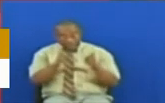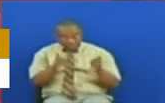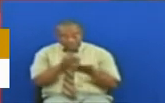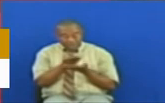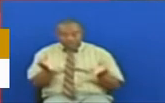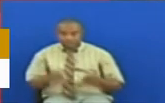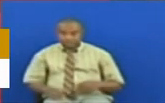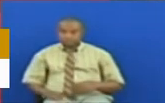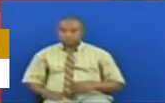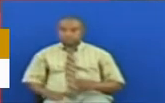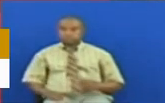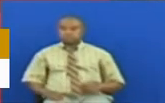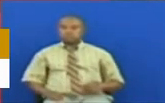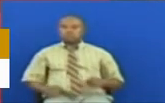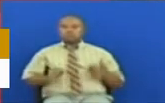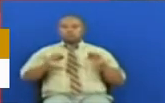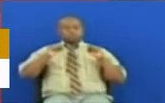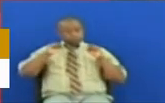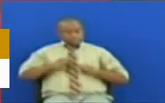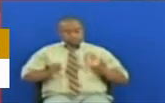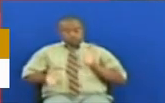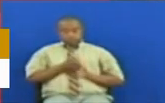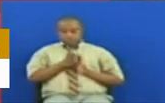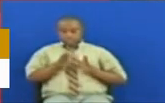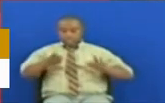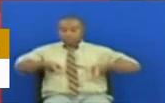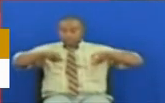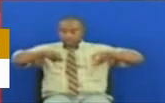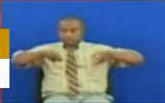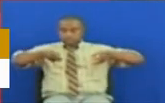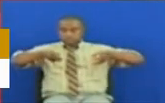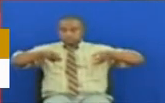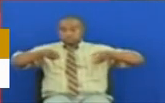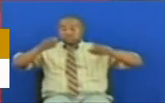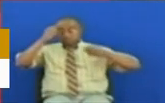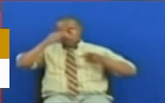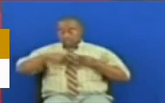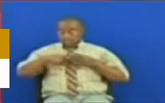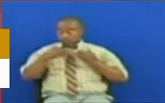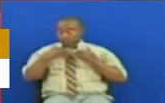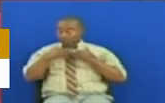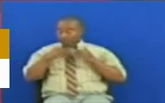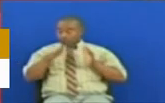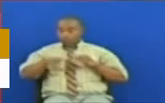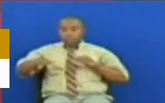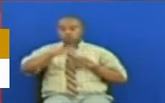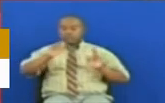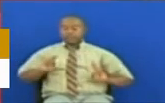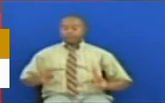Uanzishaji wa bandari ya bahari kuu, wa uvuvi wa bahari kuu, tunafungua uwanja mpya wa mapato.